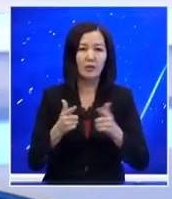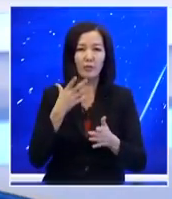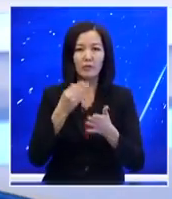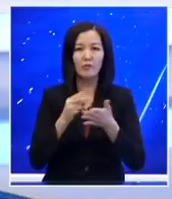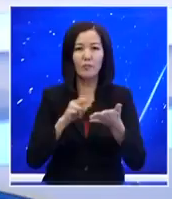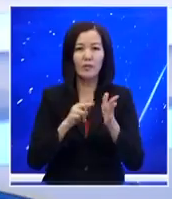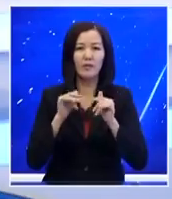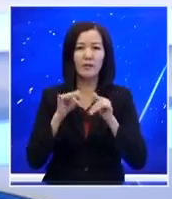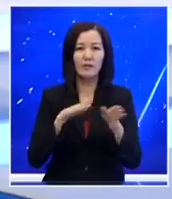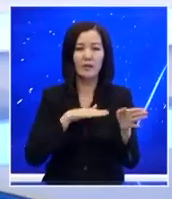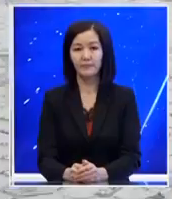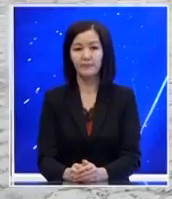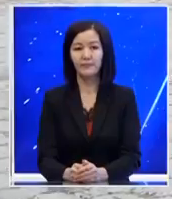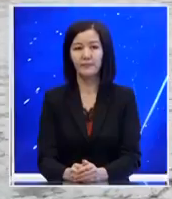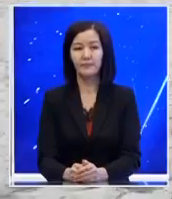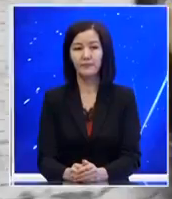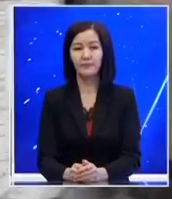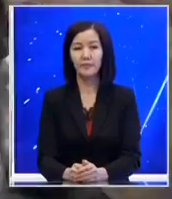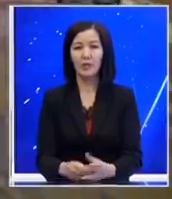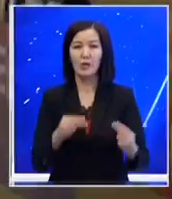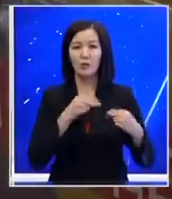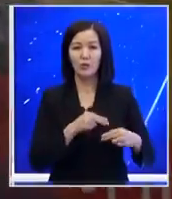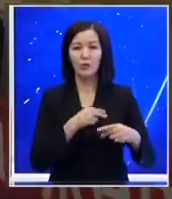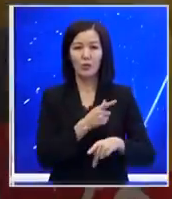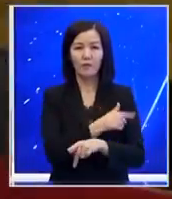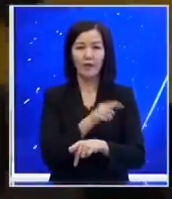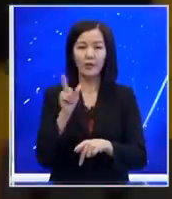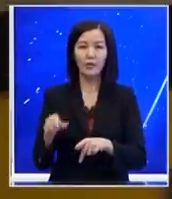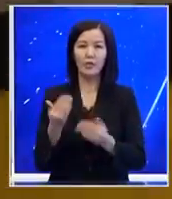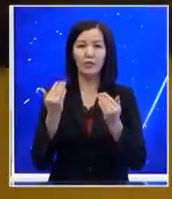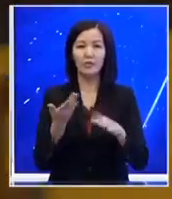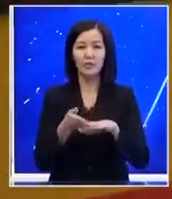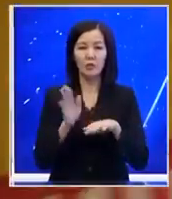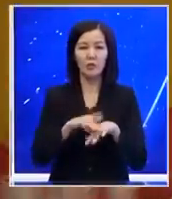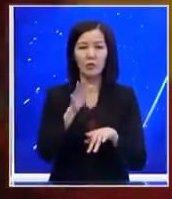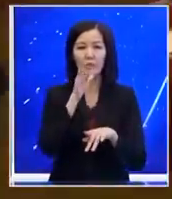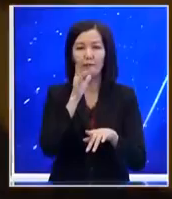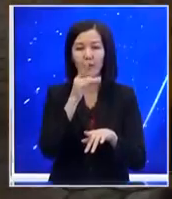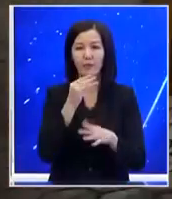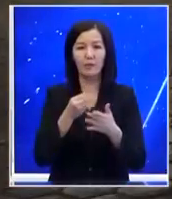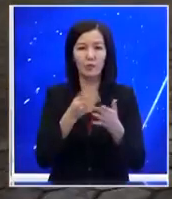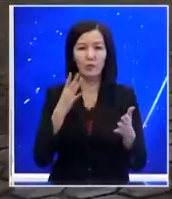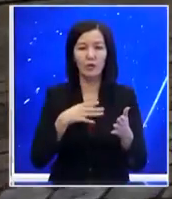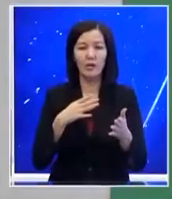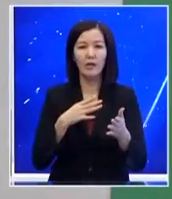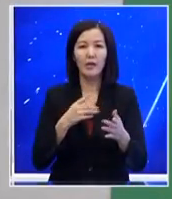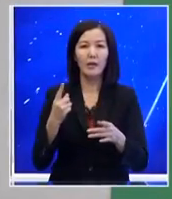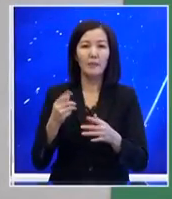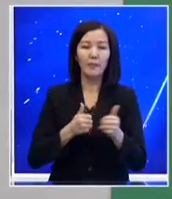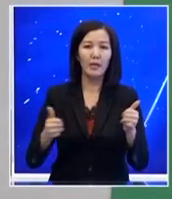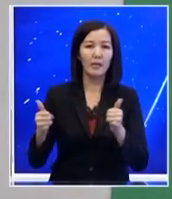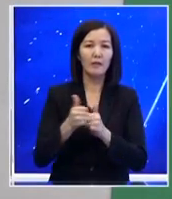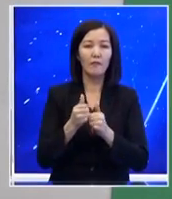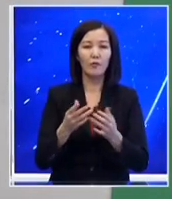действий по их реализации. Труд врачей в столь нелегкий период неоценим. Они в буквальном смысле находятся на передовой, и